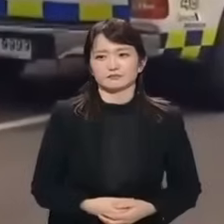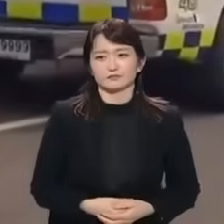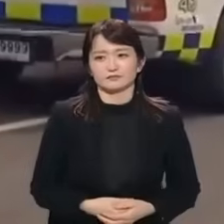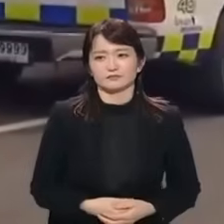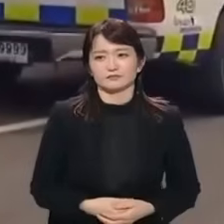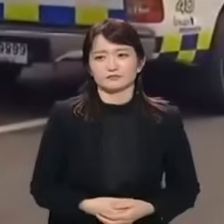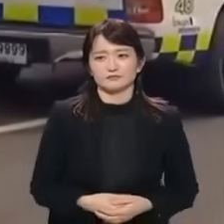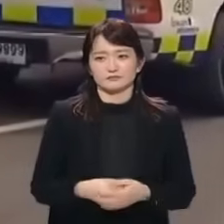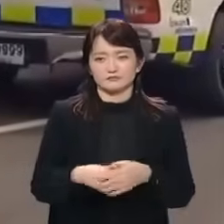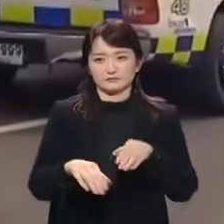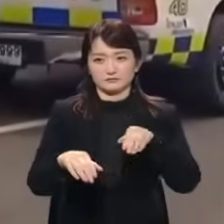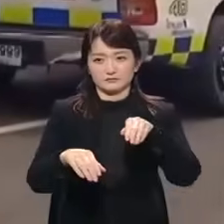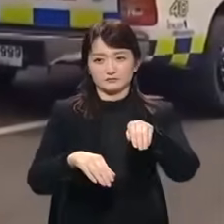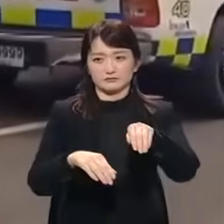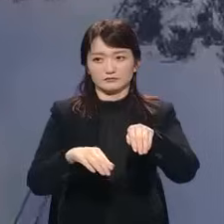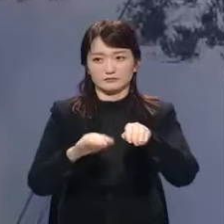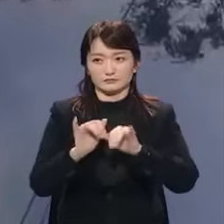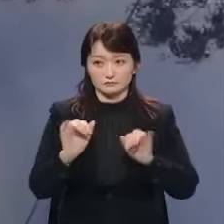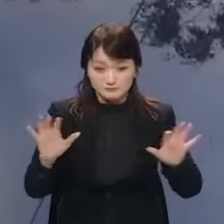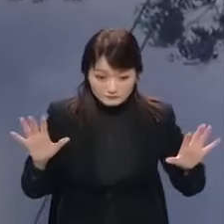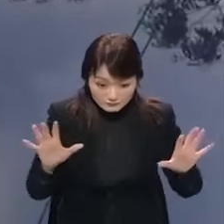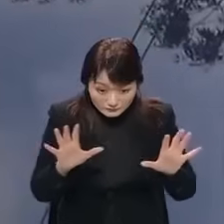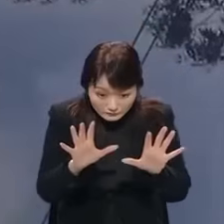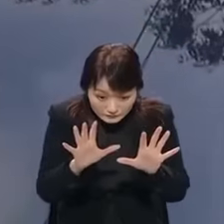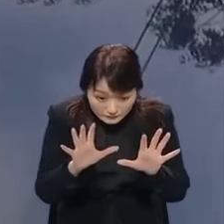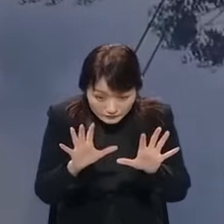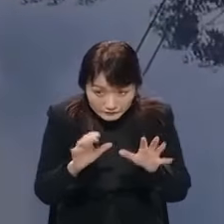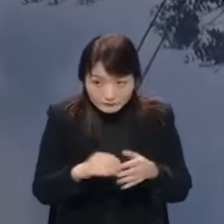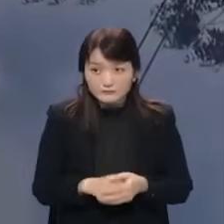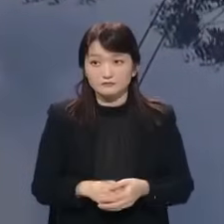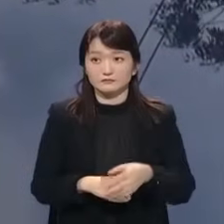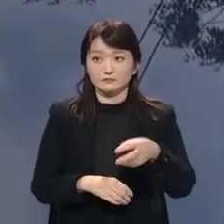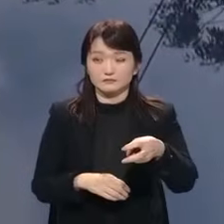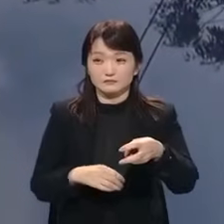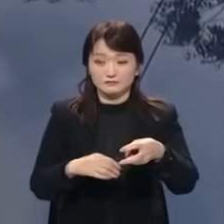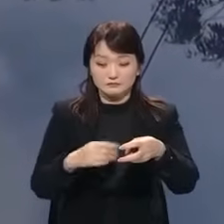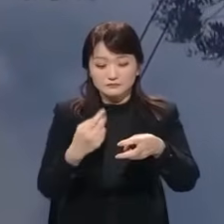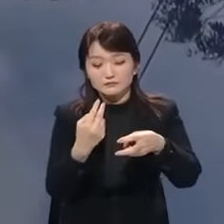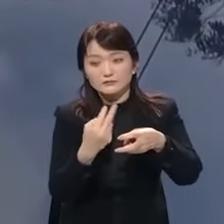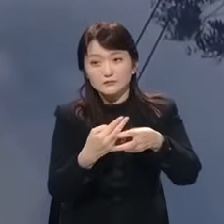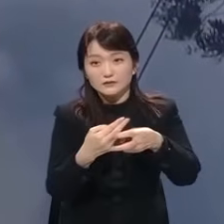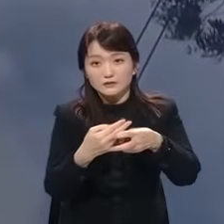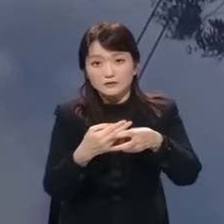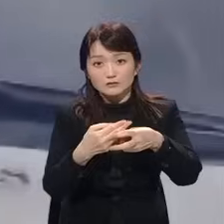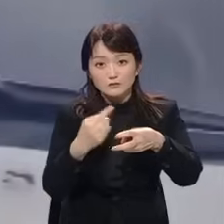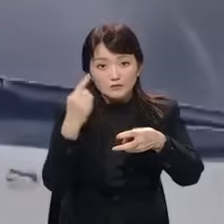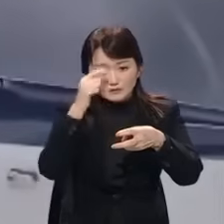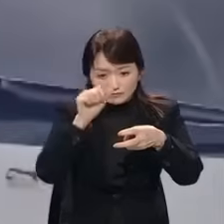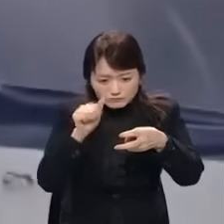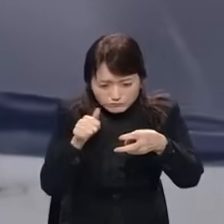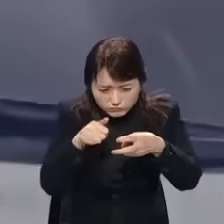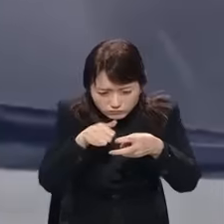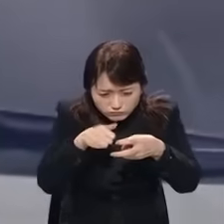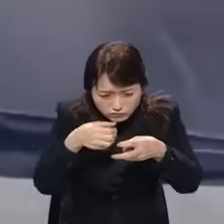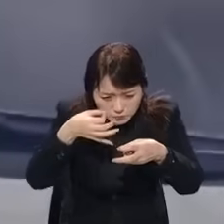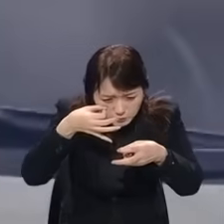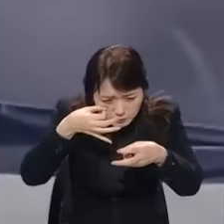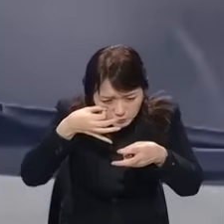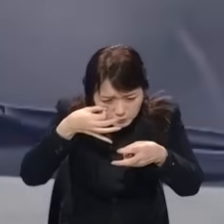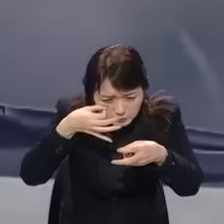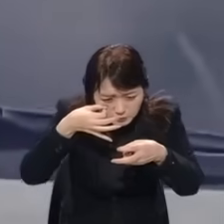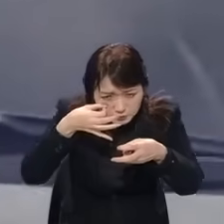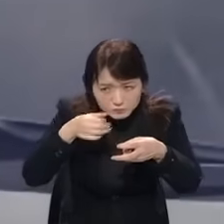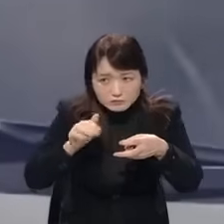자, 사람들이 차에 바짝 달라붙어 있죠. 창문에 얼굴을 가져다 대고는 차 안을 열심히 살피는 모습입니다. 무슨 일인지